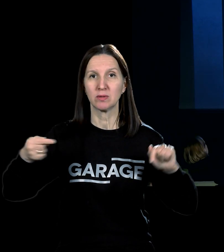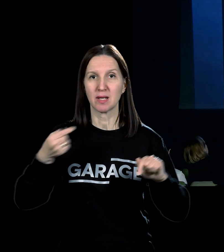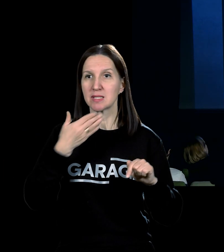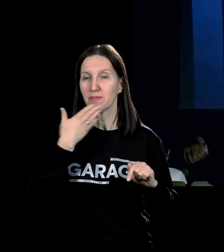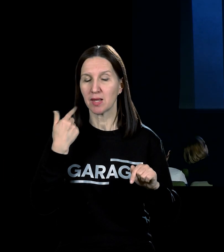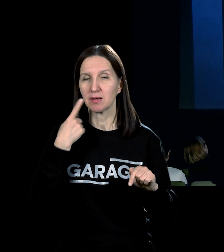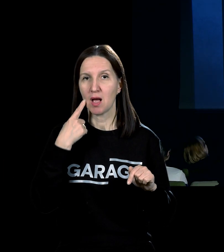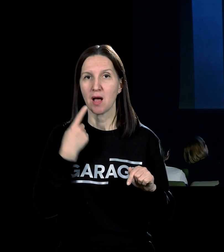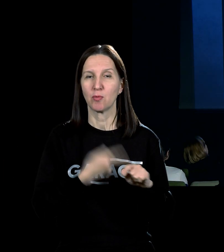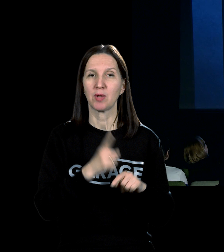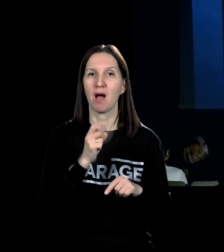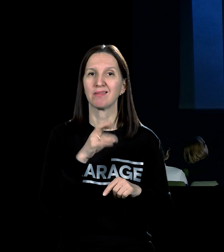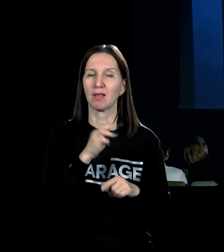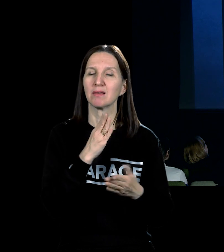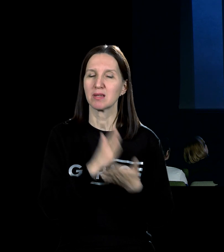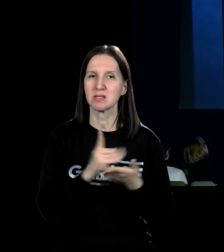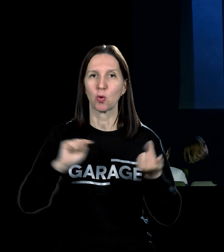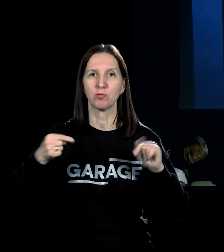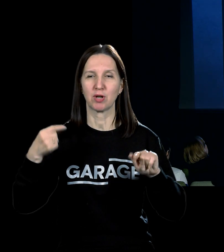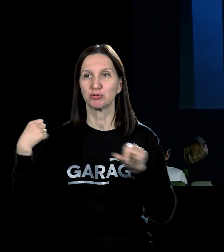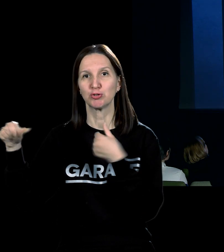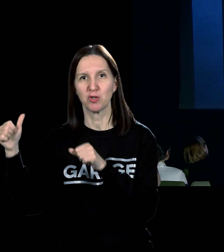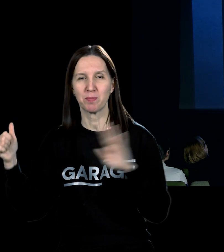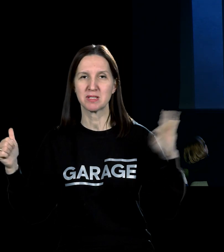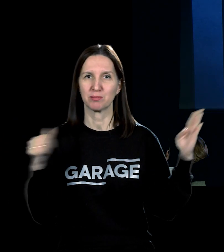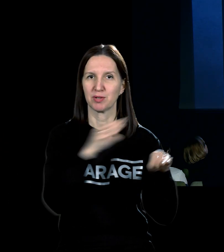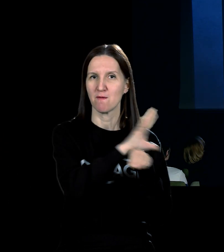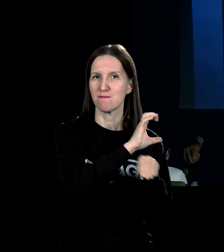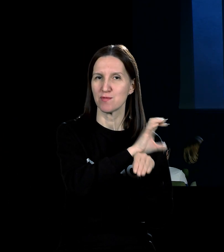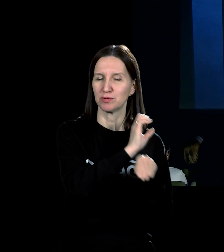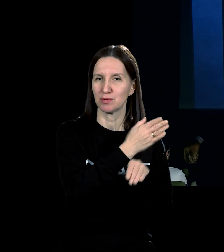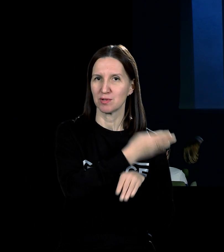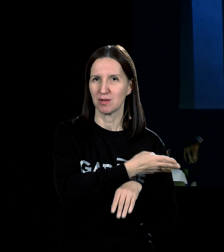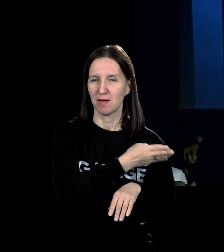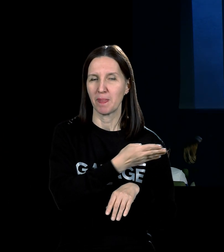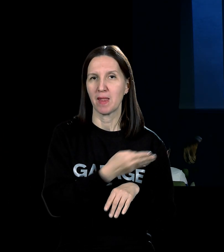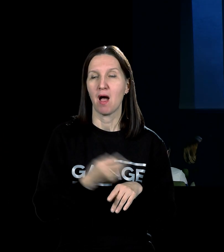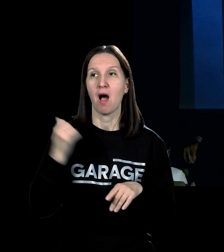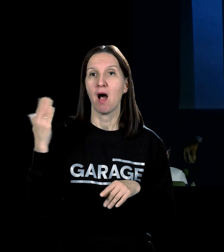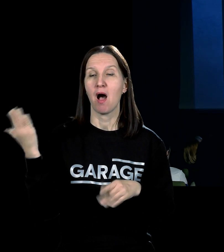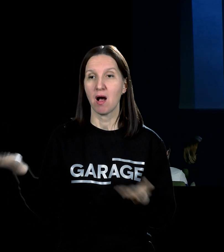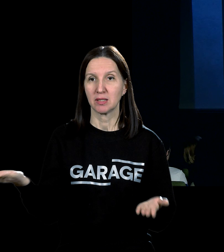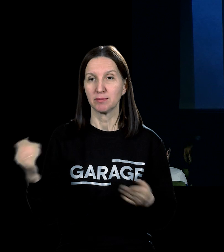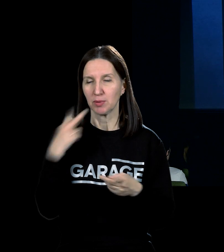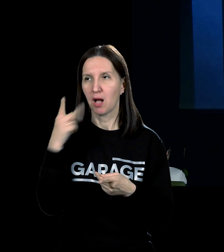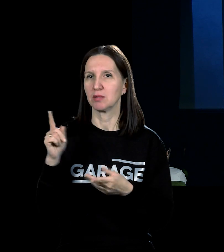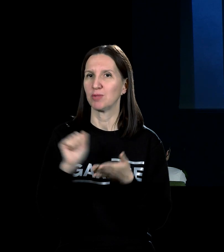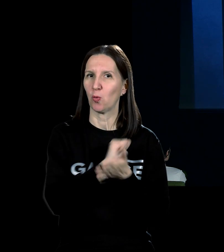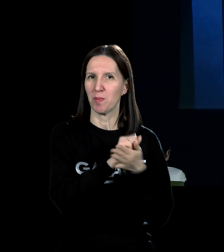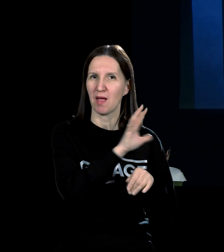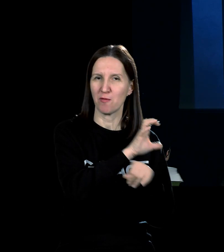медиума, как это было у Хааке, где есть контраст живописи как парадного и фотографии как документального